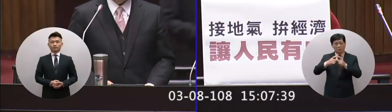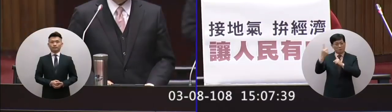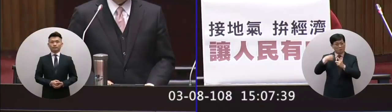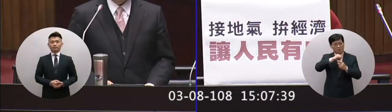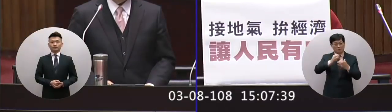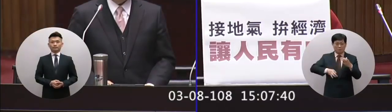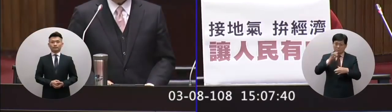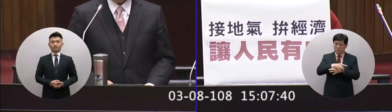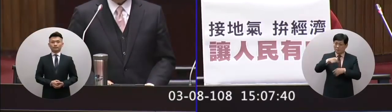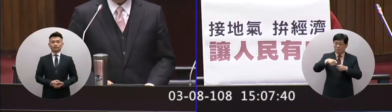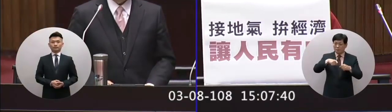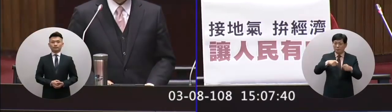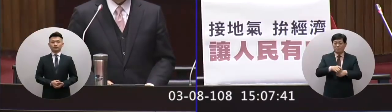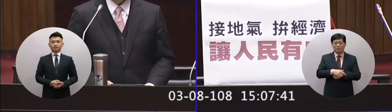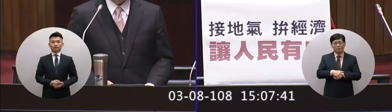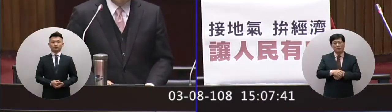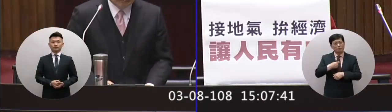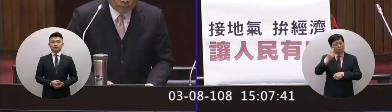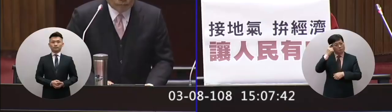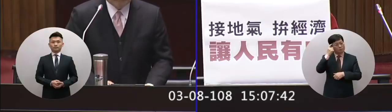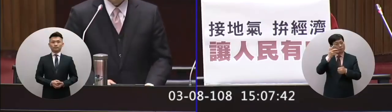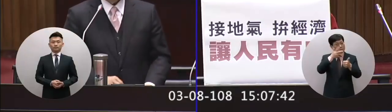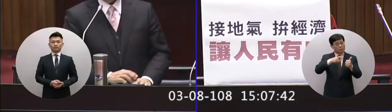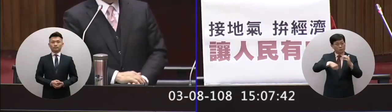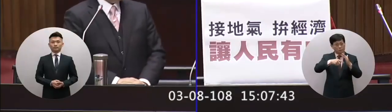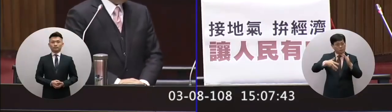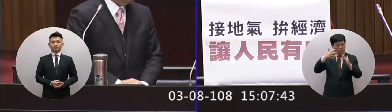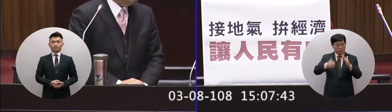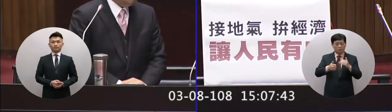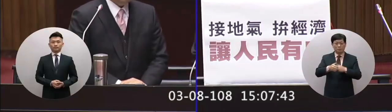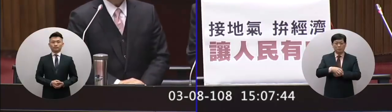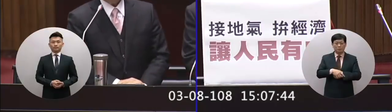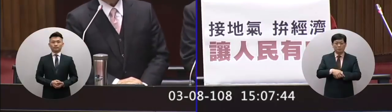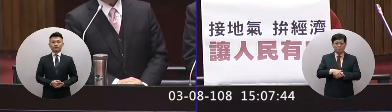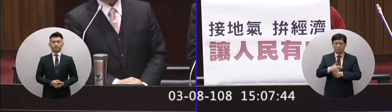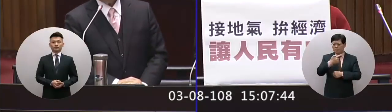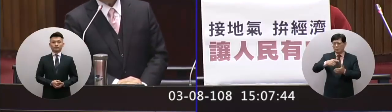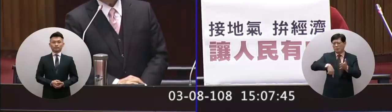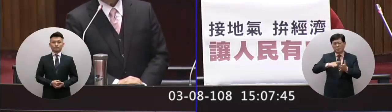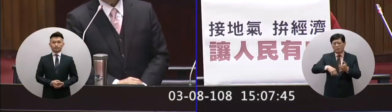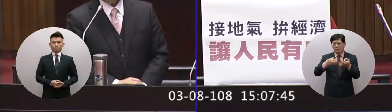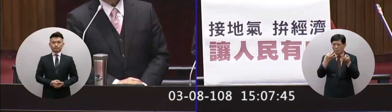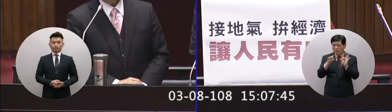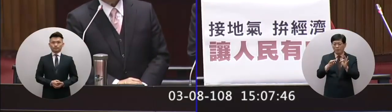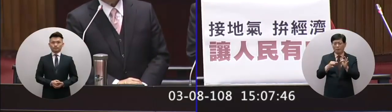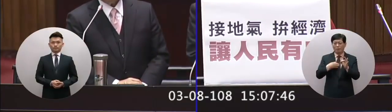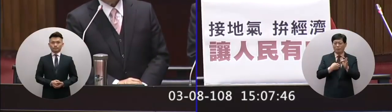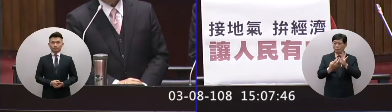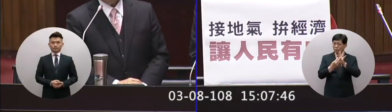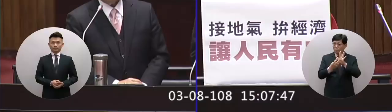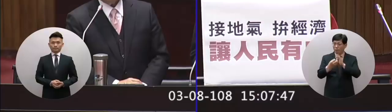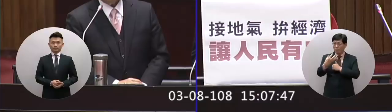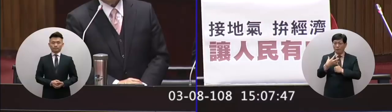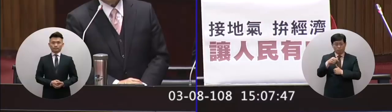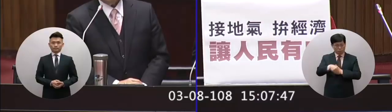回台投资行动方案啊。我只想请院长用一个最 浅显易懂的几句话来告诉